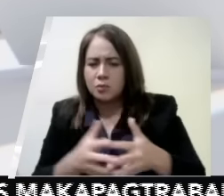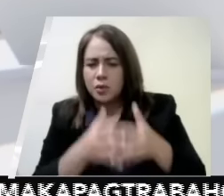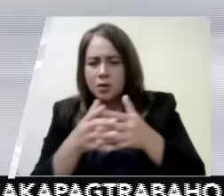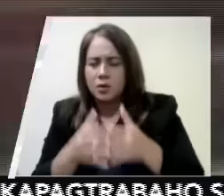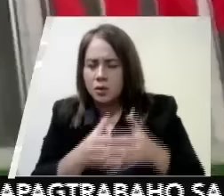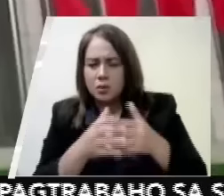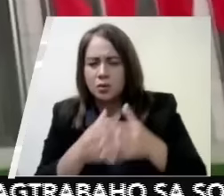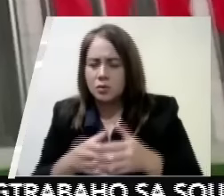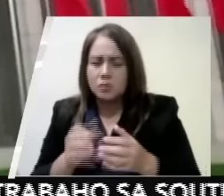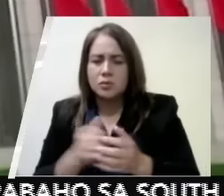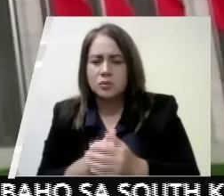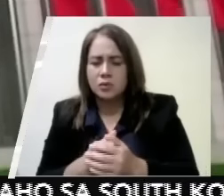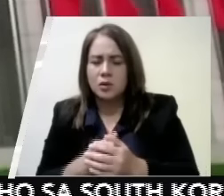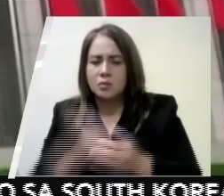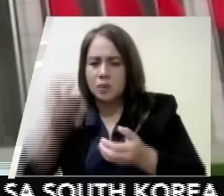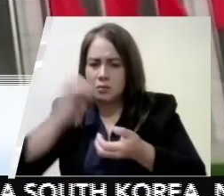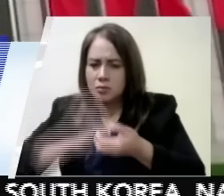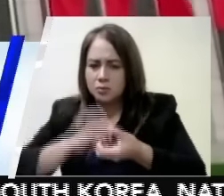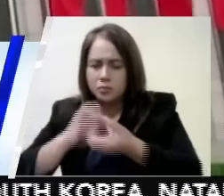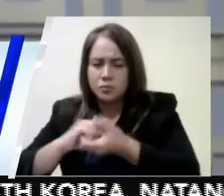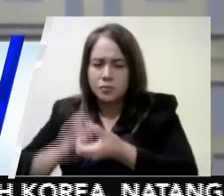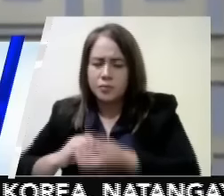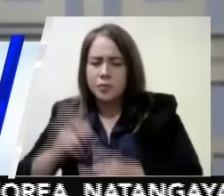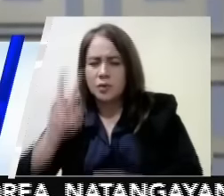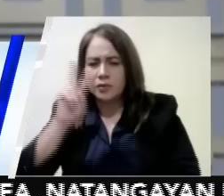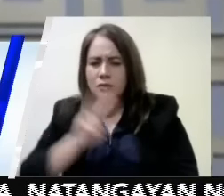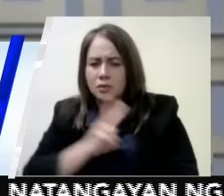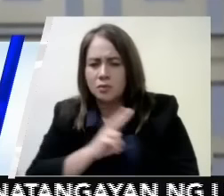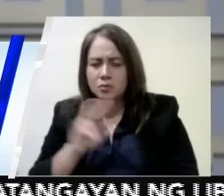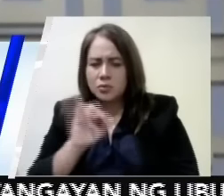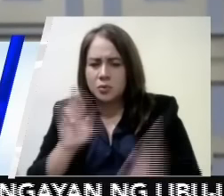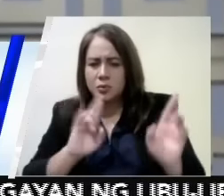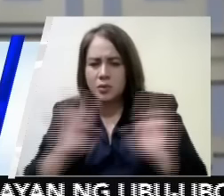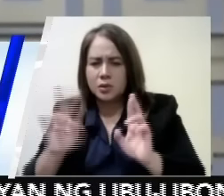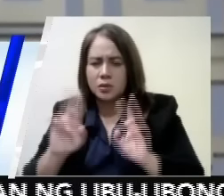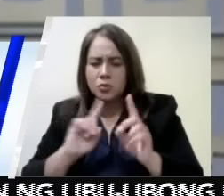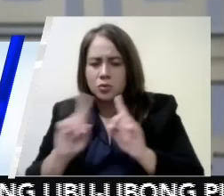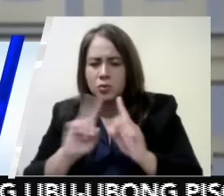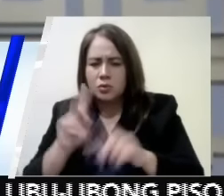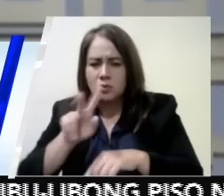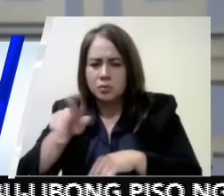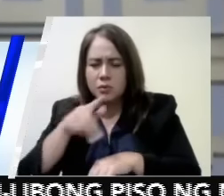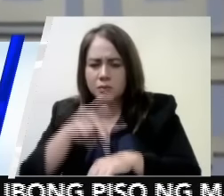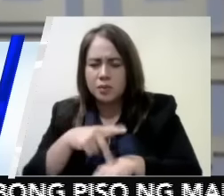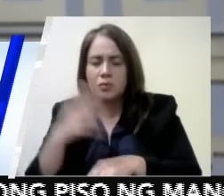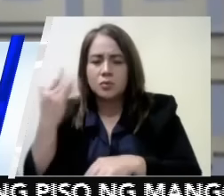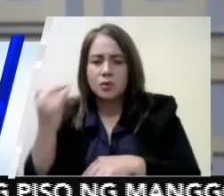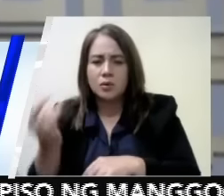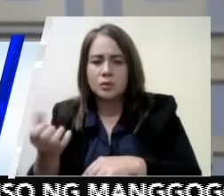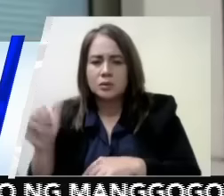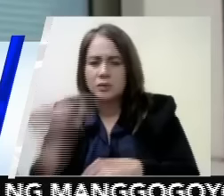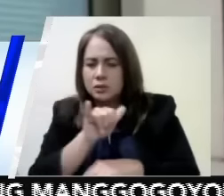kaalyado. Ang Vietnam naman, handa raw makapag-usap sa Pilipinas sa kanilang magkaparehong interes